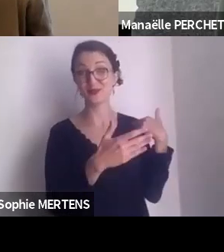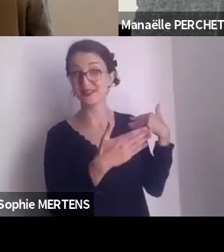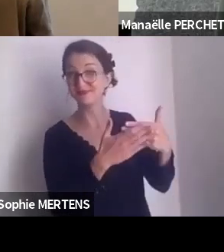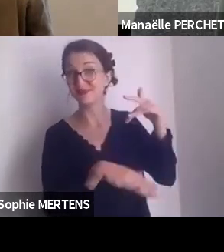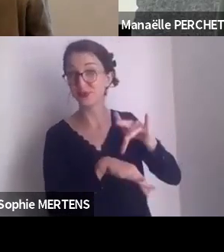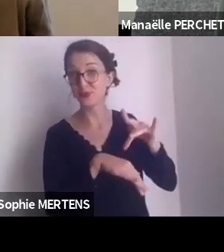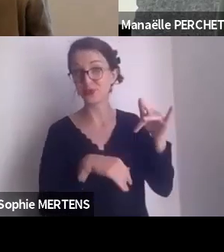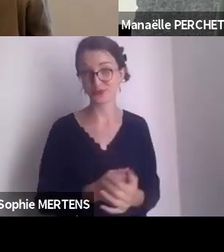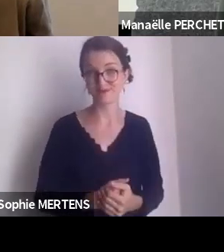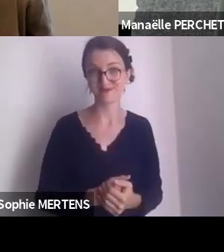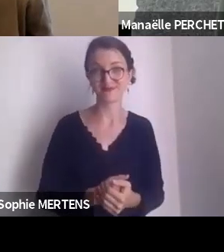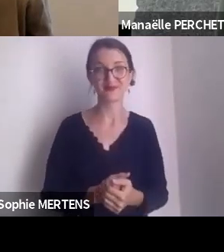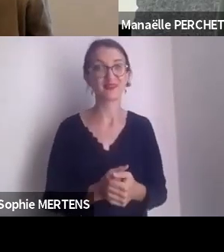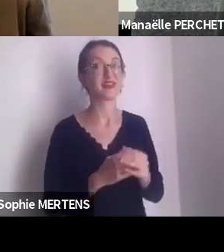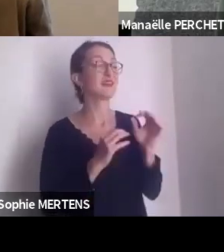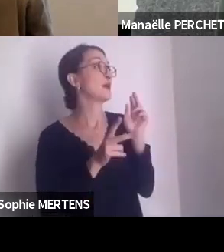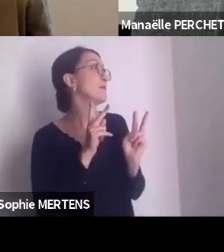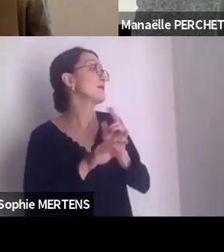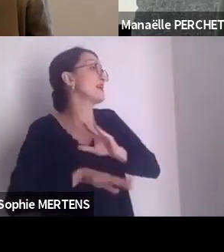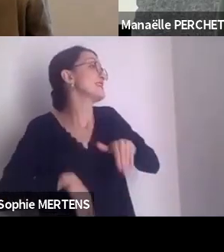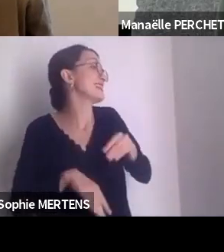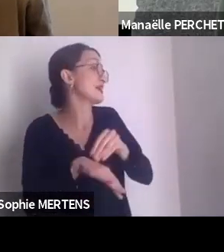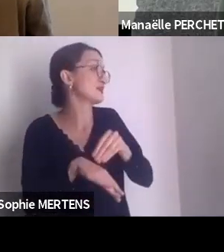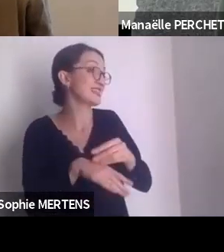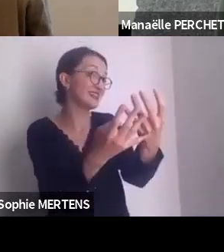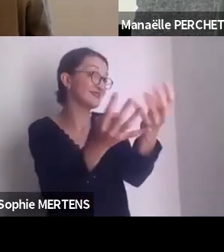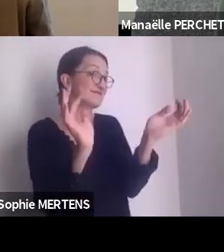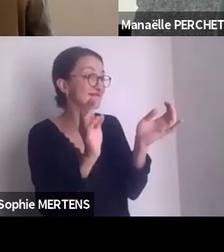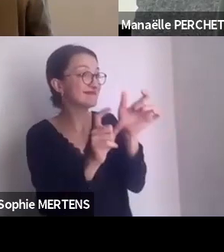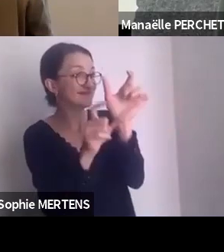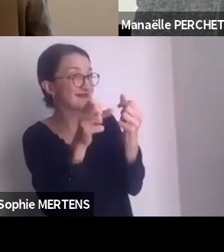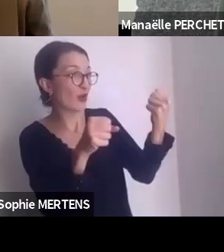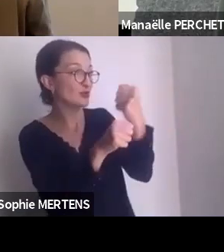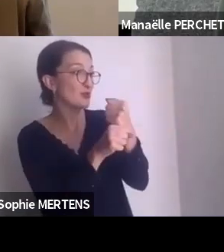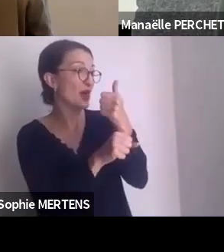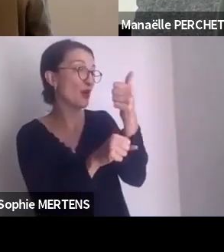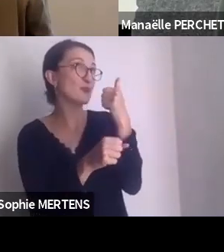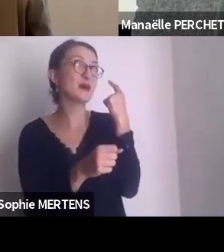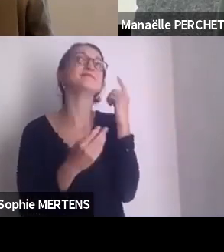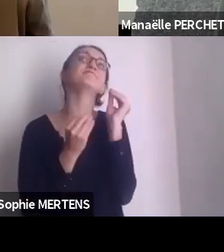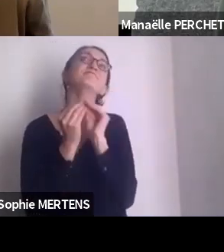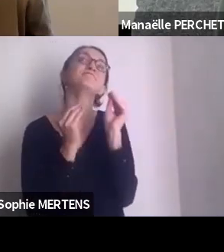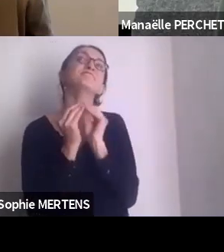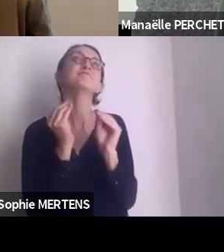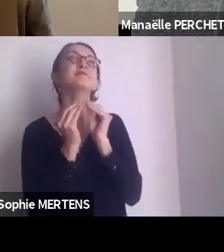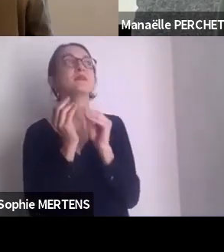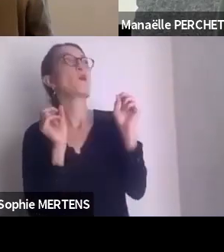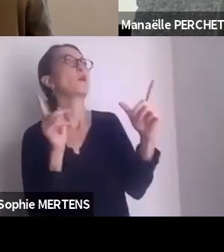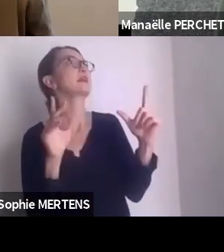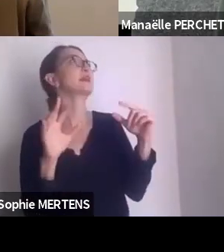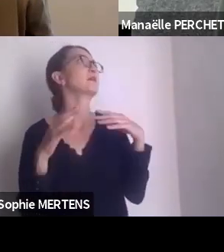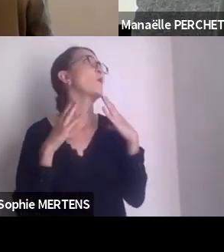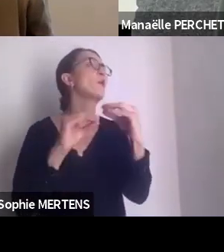aurais un conseil final peut-être pour les entrepreneurs qui nous écoutent et qui se posent la question de comment reprendre